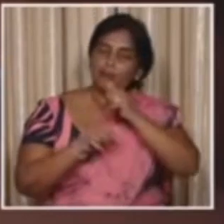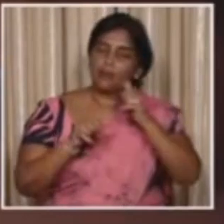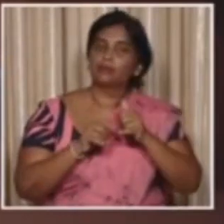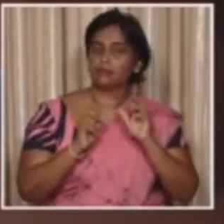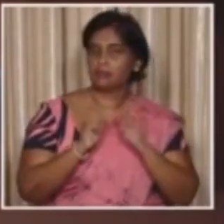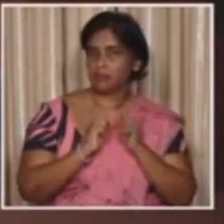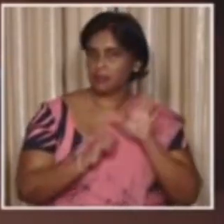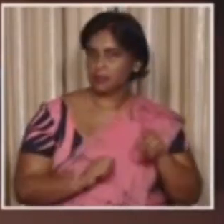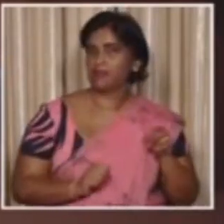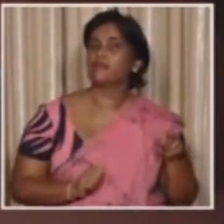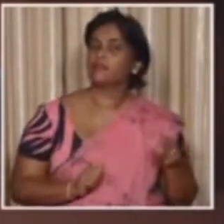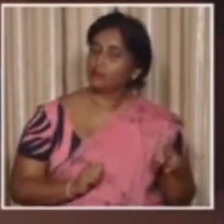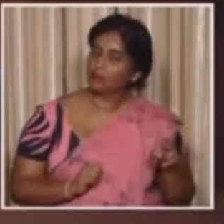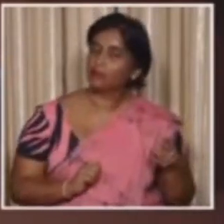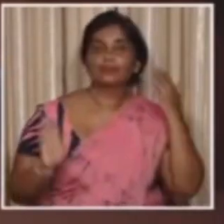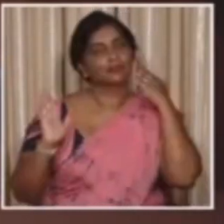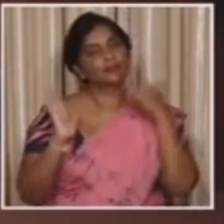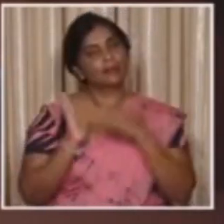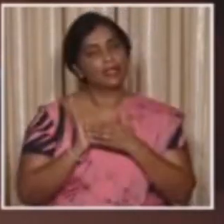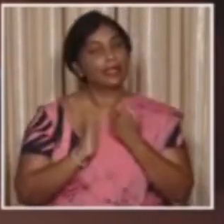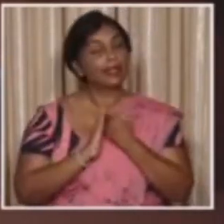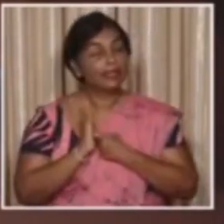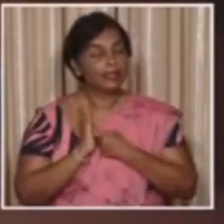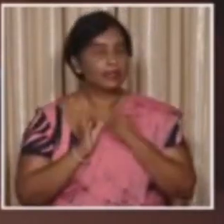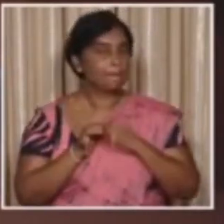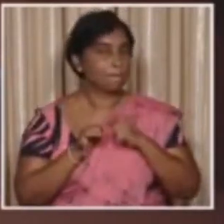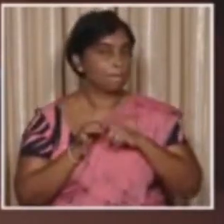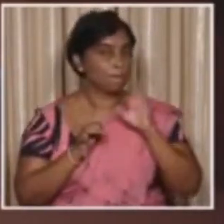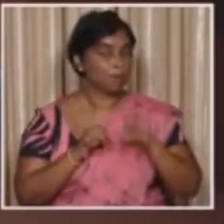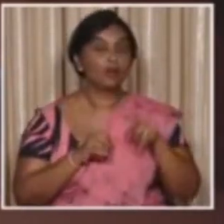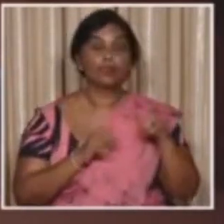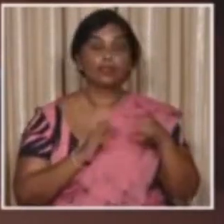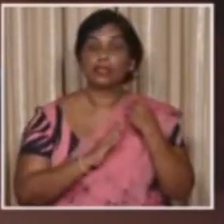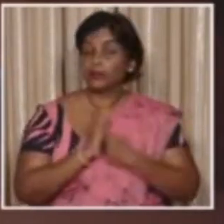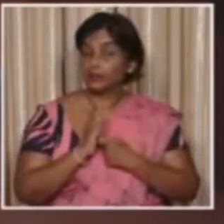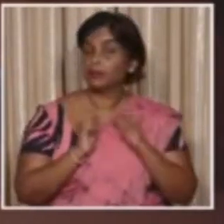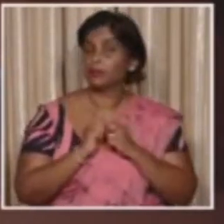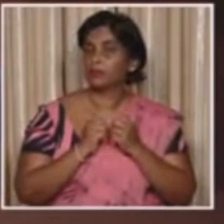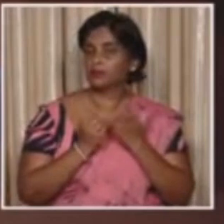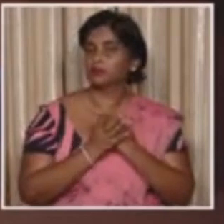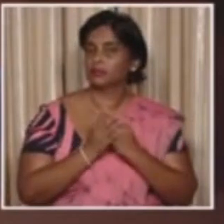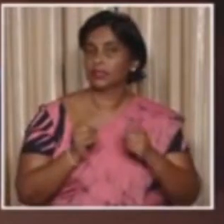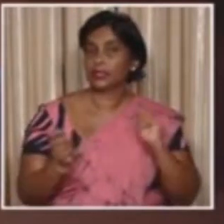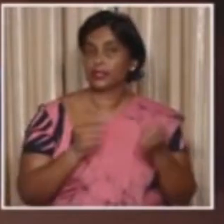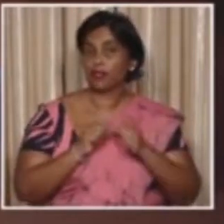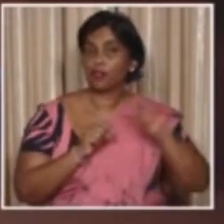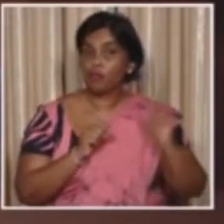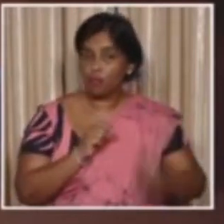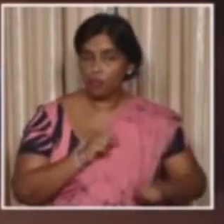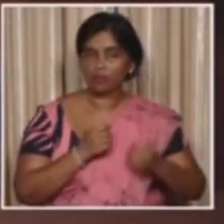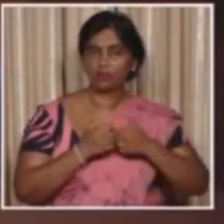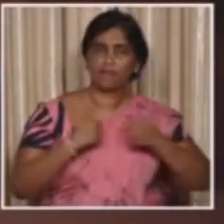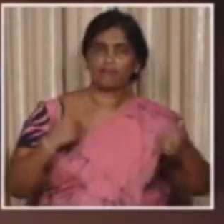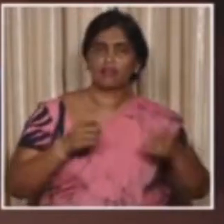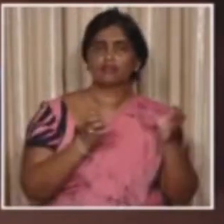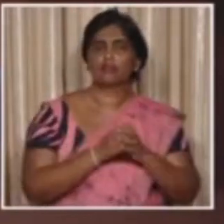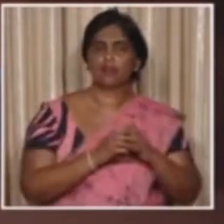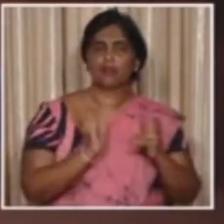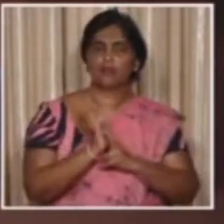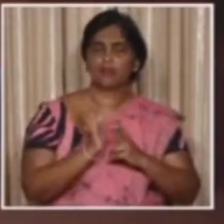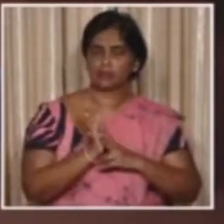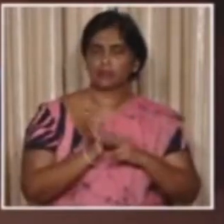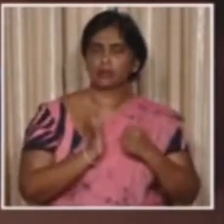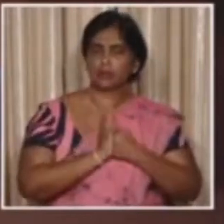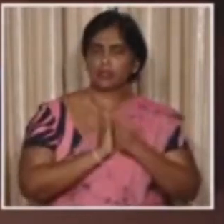thibenawana. Eya e wage neethime prashna thibenawana. E neethime prashna visindima sandaha cricket board ekata wenakama hituwak danna. Vijayadasa Rajapaksha